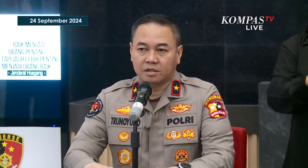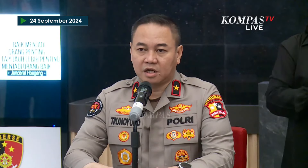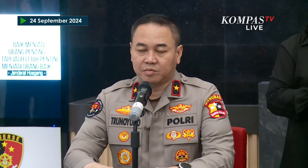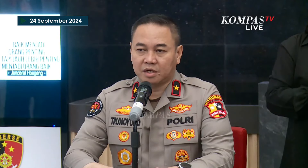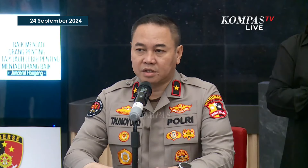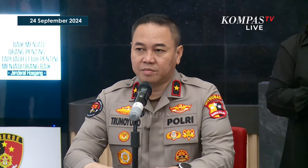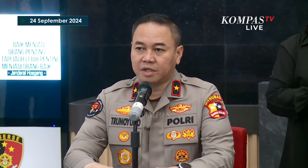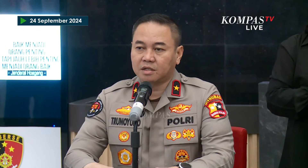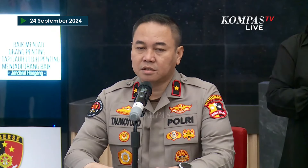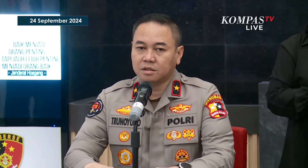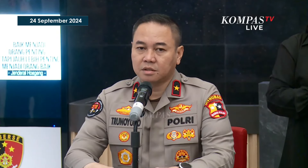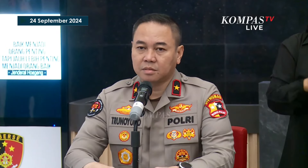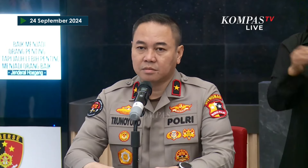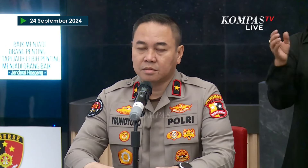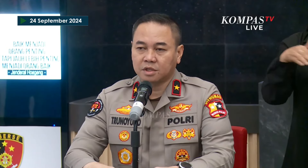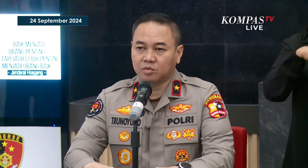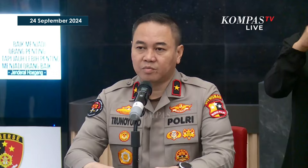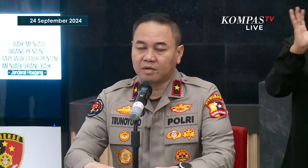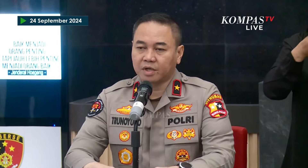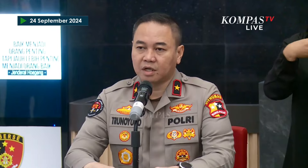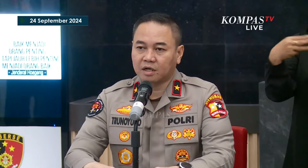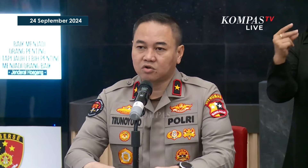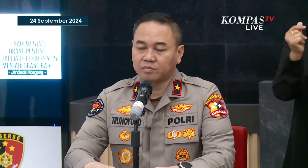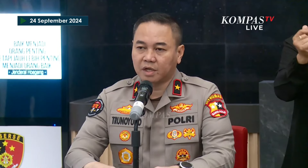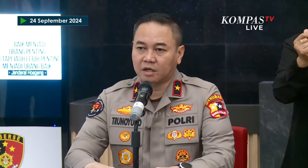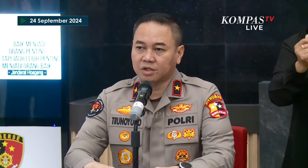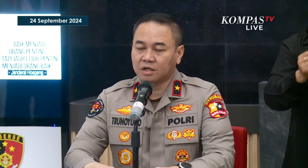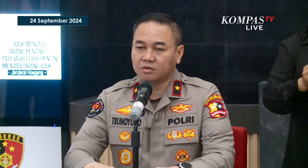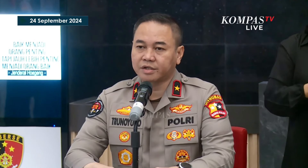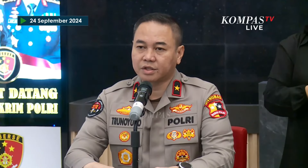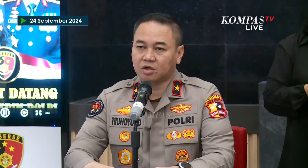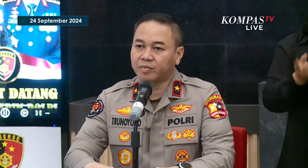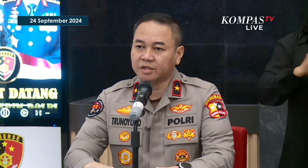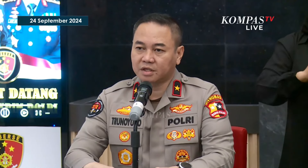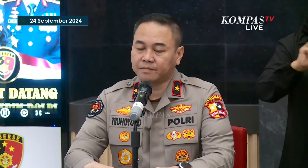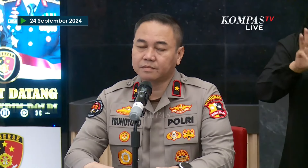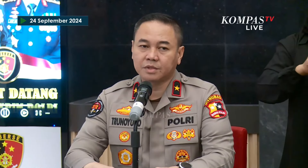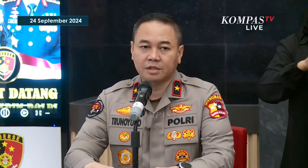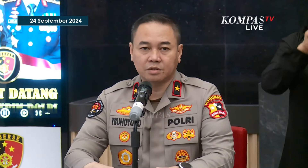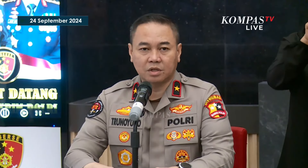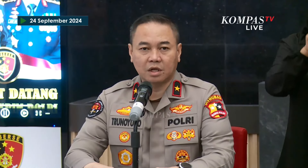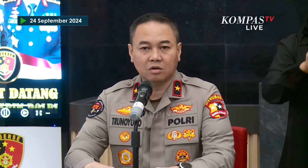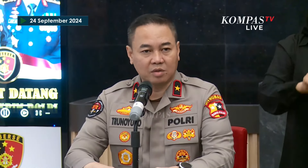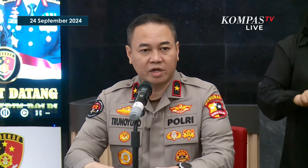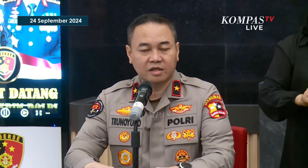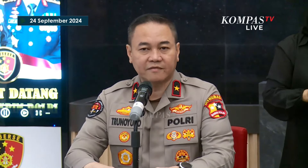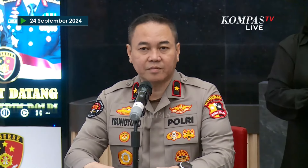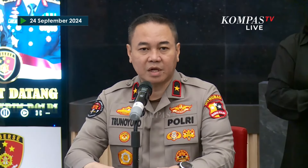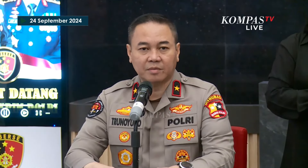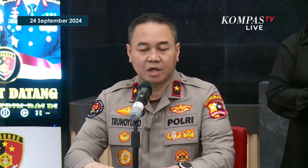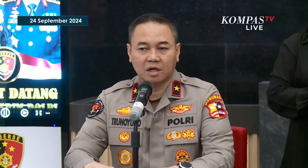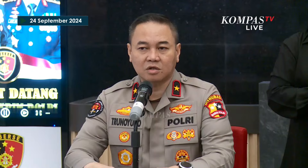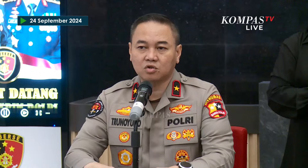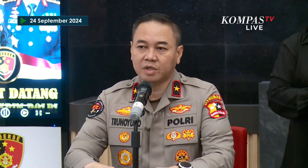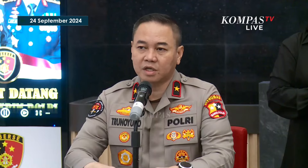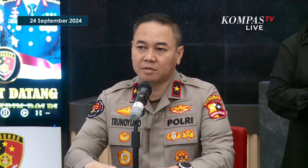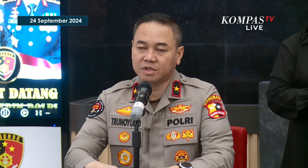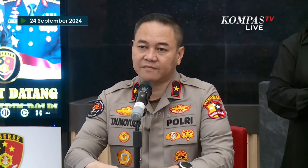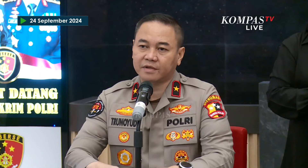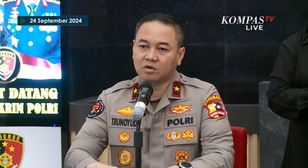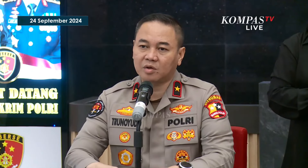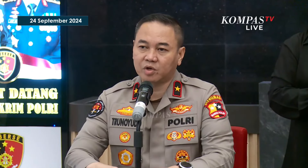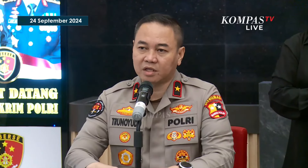Dalam menangani tindak pidana siber, ini merupakan penegakan hukum yang harus dilakukan secara komprehensif dan juga kolaboratif, maka penegakan